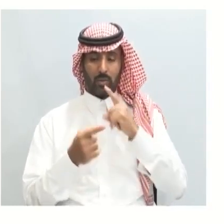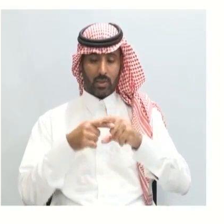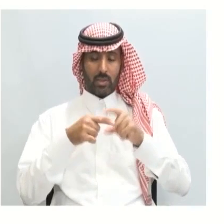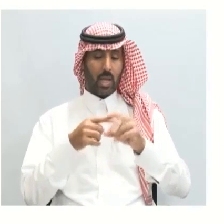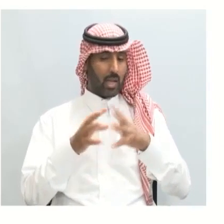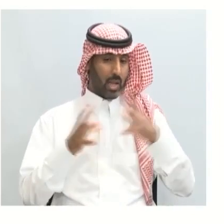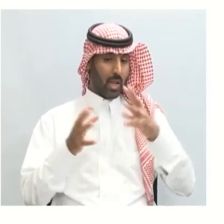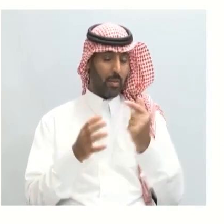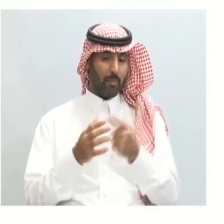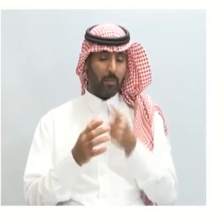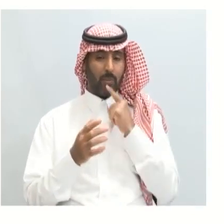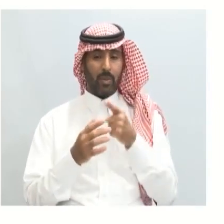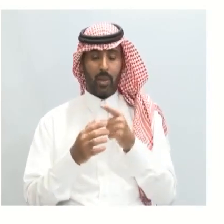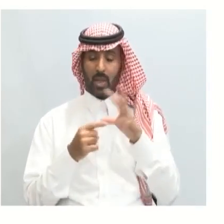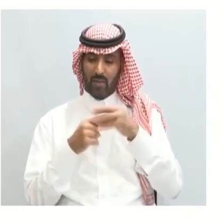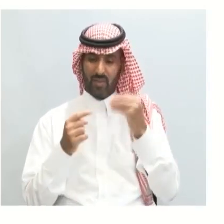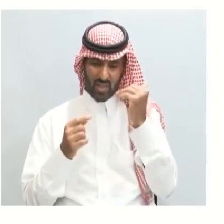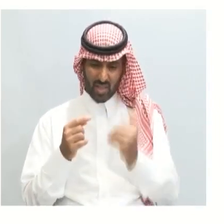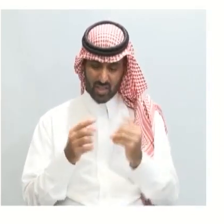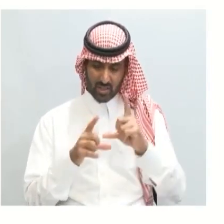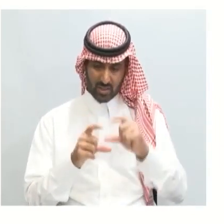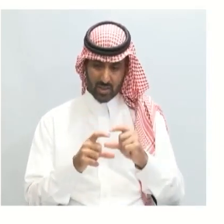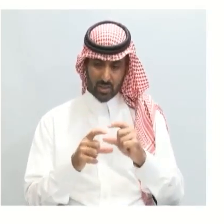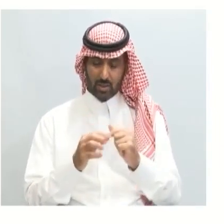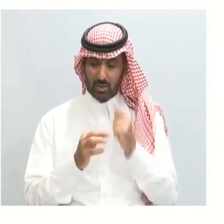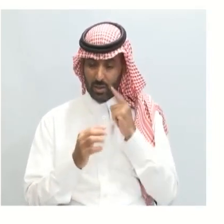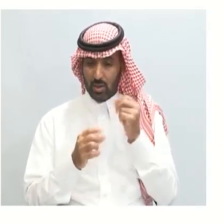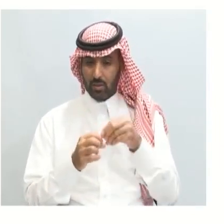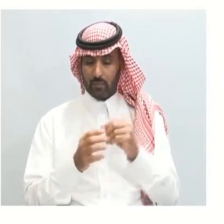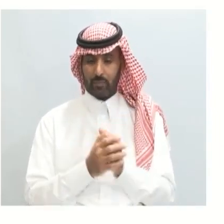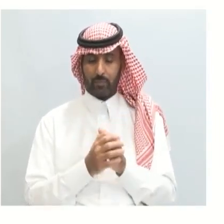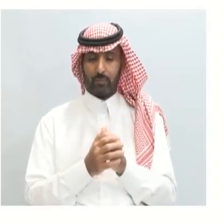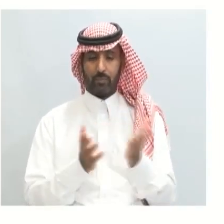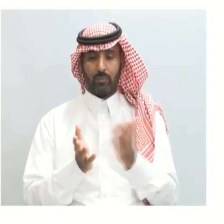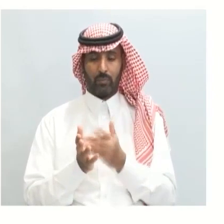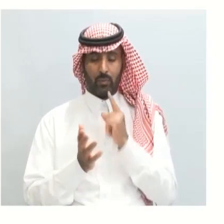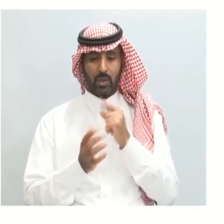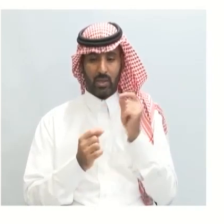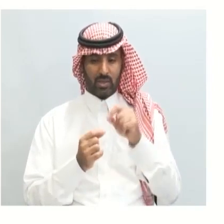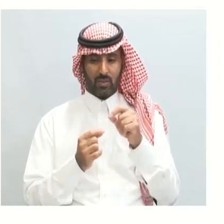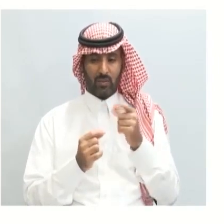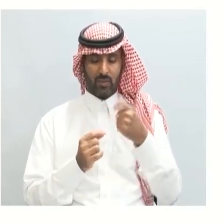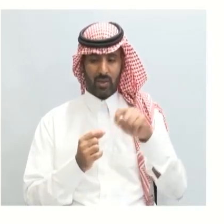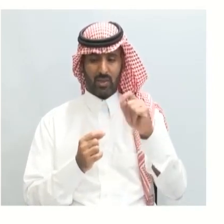الحجم لانه قال خفض الحجم اذا سنستخدم الحجم المعطى لدي سيعطيني